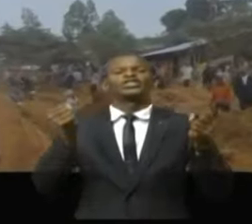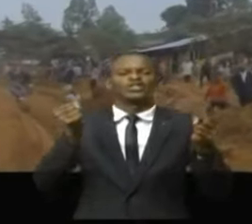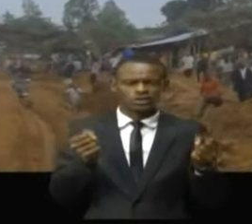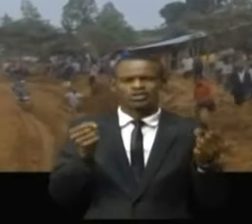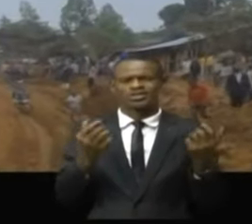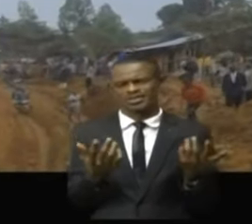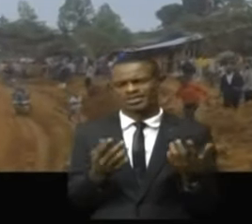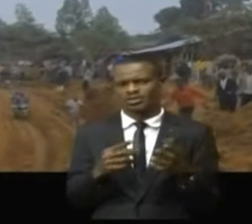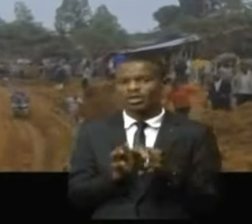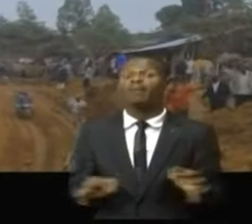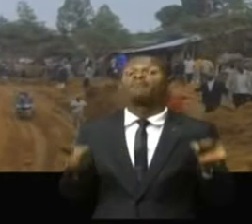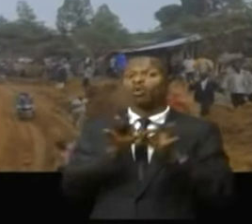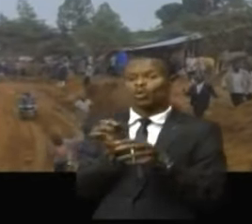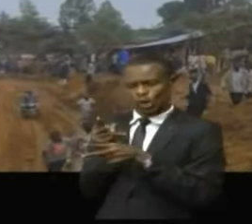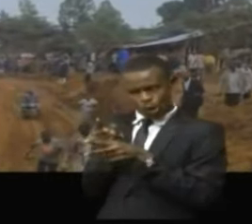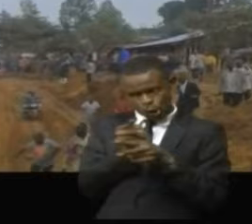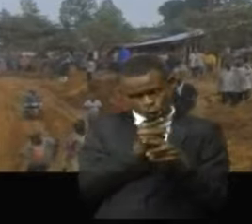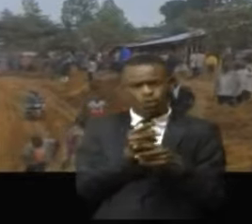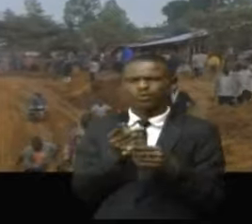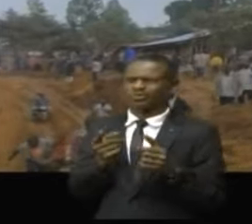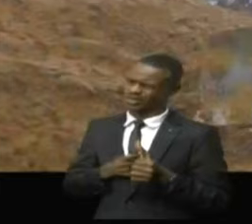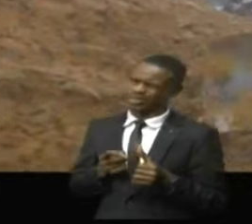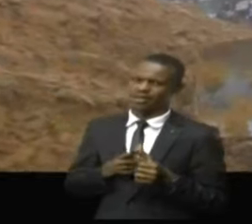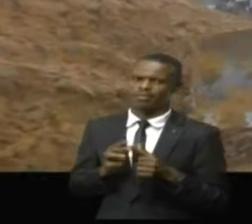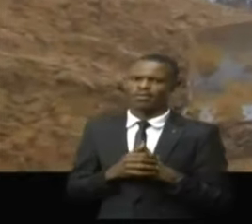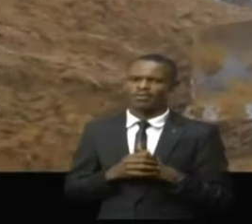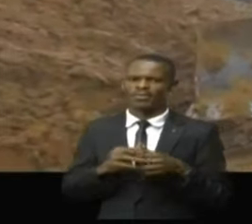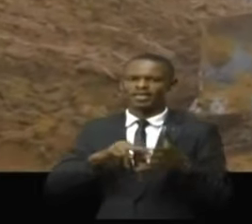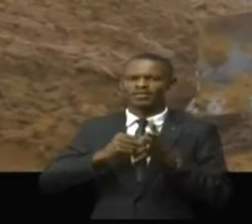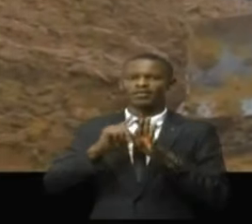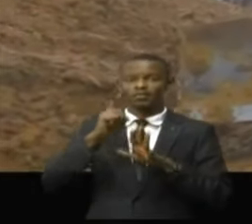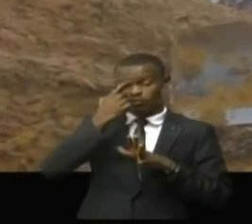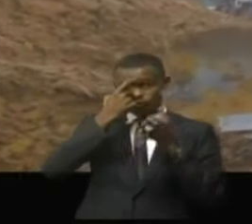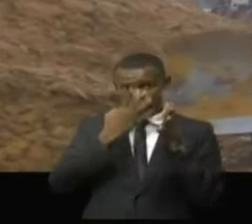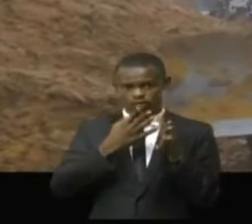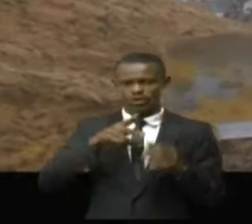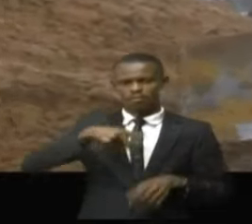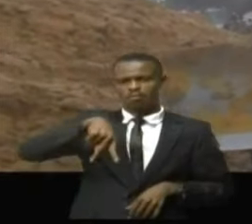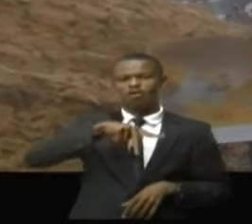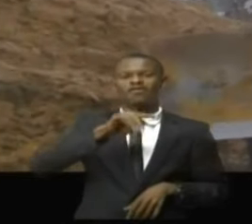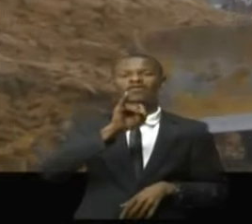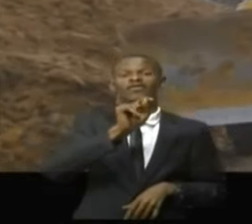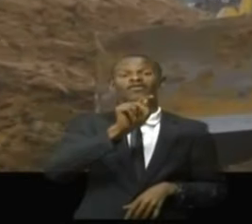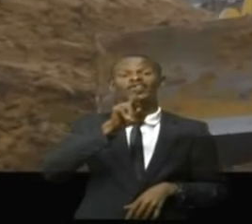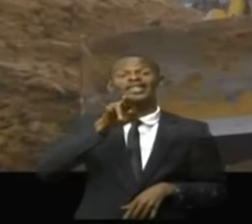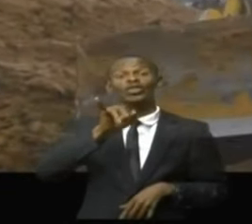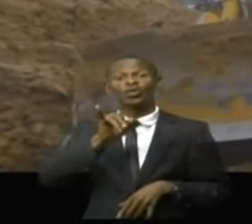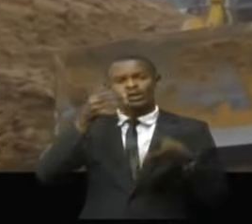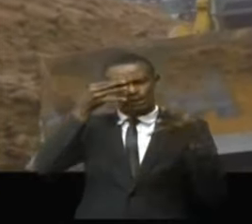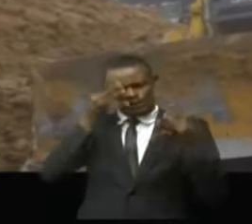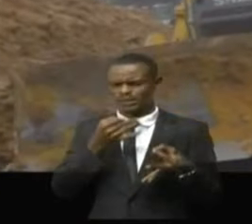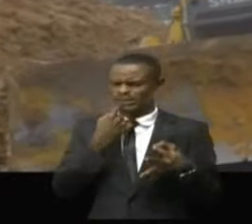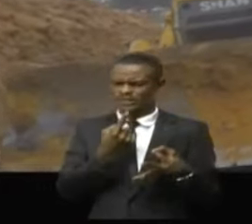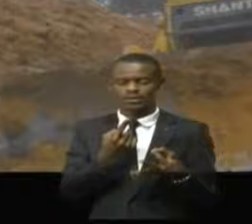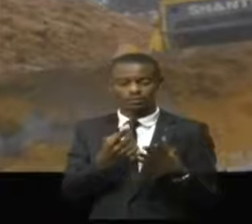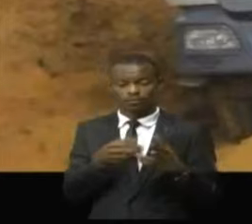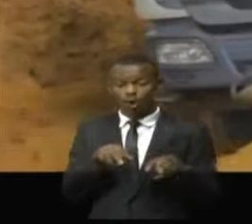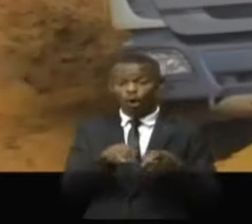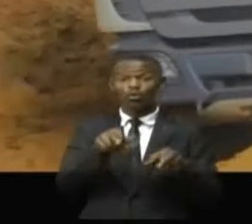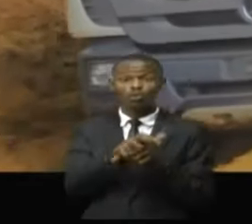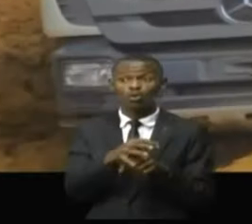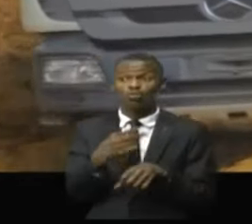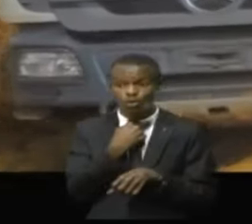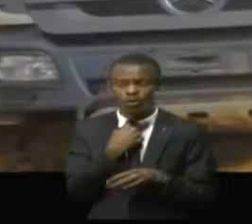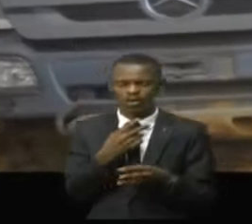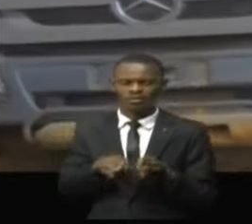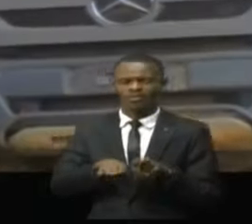Il faut dire que le gouvernement provincial de l'Ituri s'est engagé à désenclaver plusieurs entités avec la réouverture de